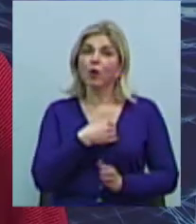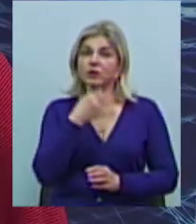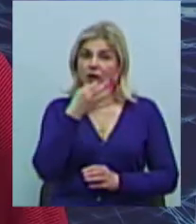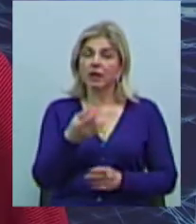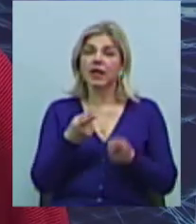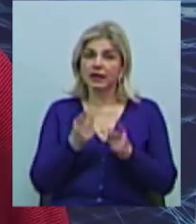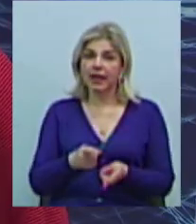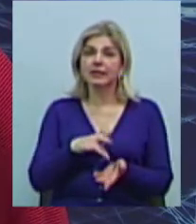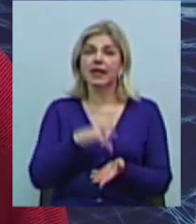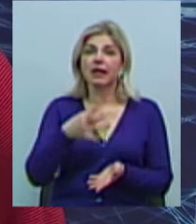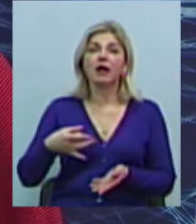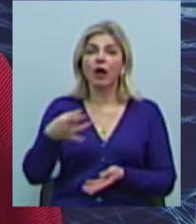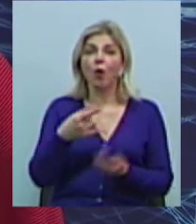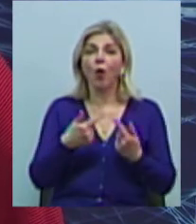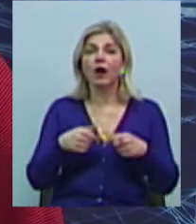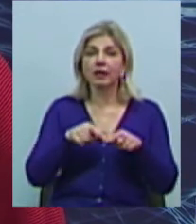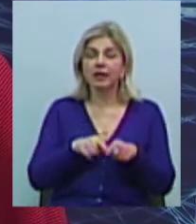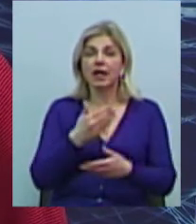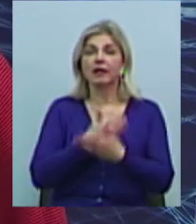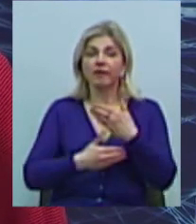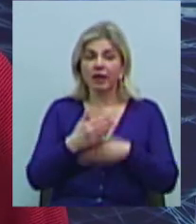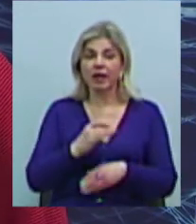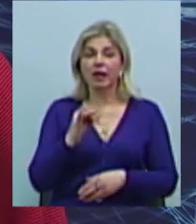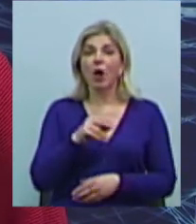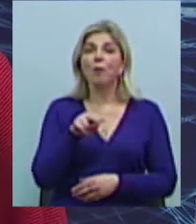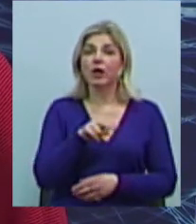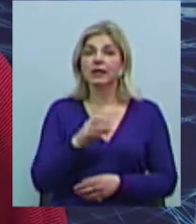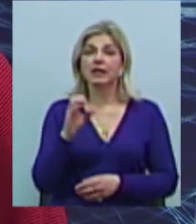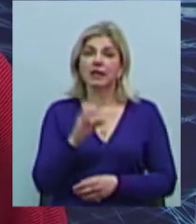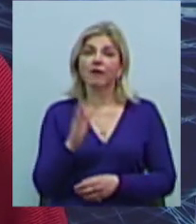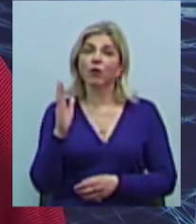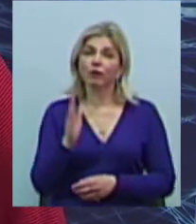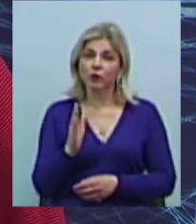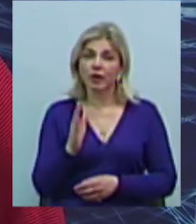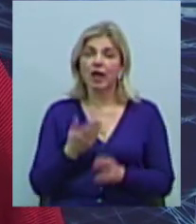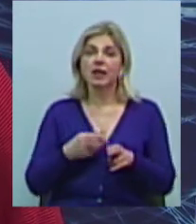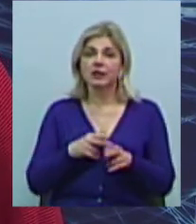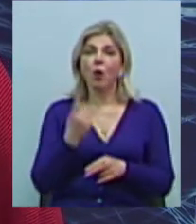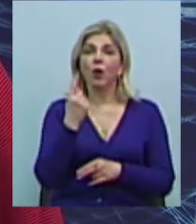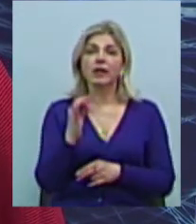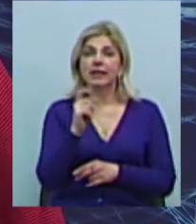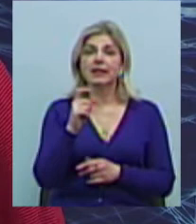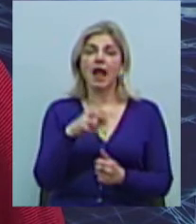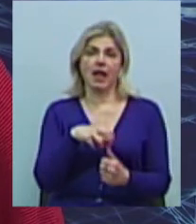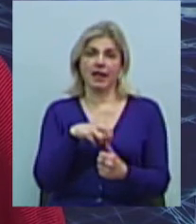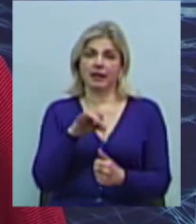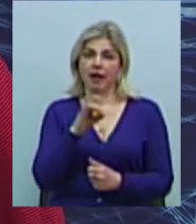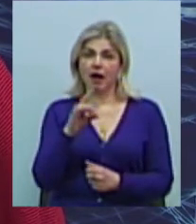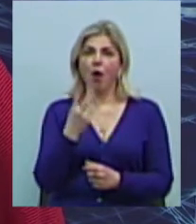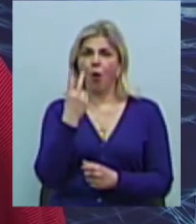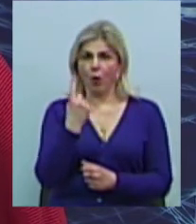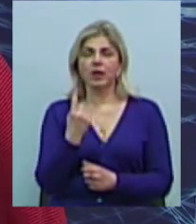Центральна районна організація інвалідів і Політаєв Сергій Володимирович Це один із лідерів, один із